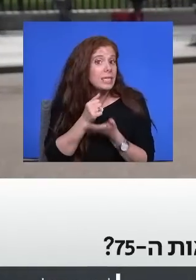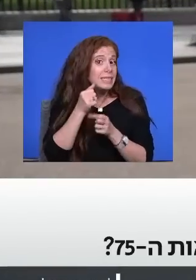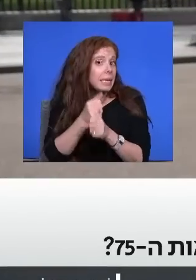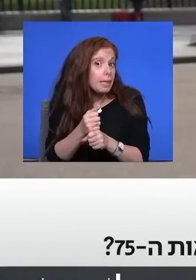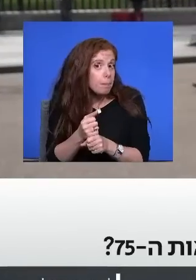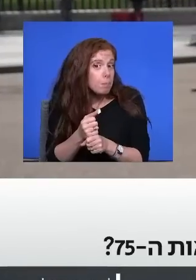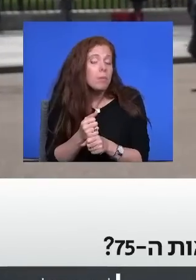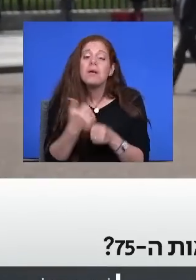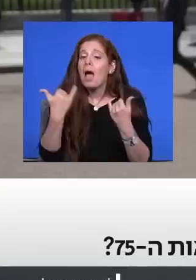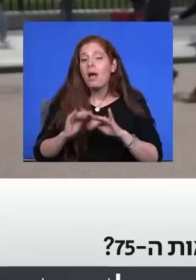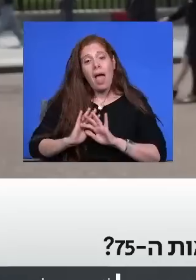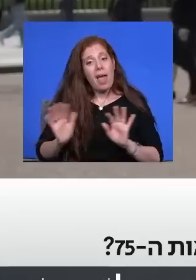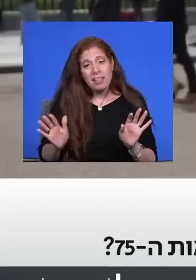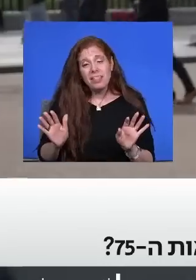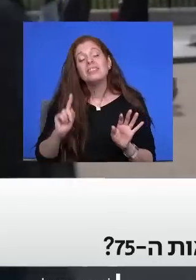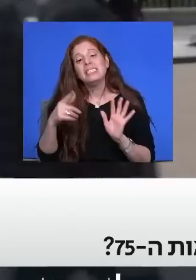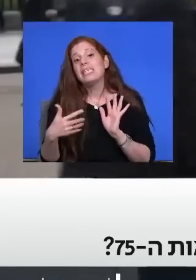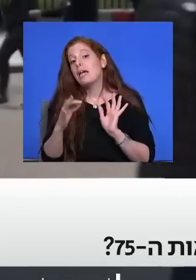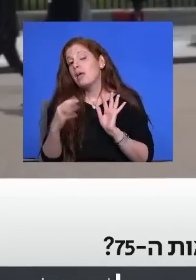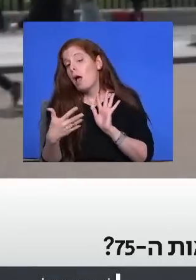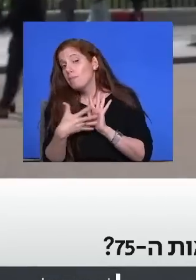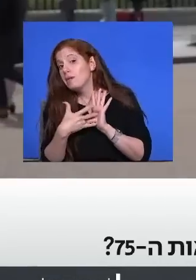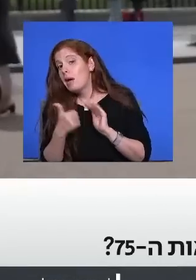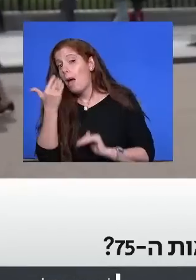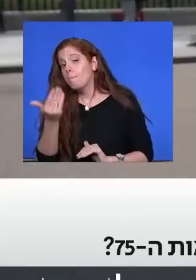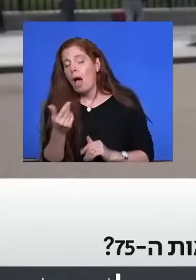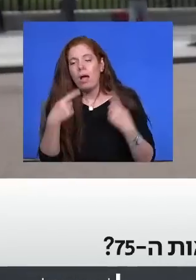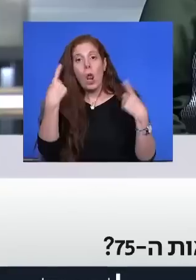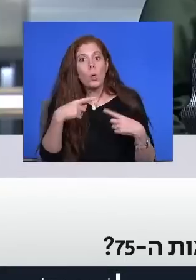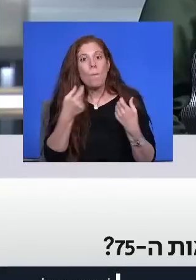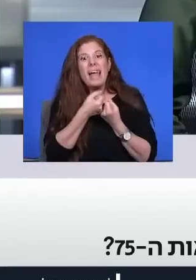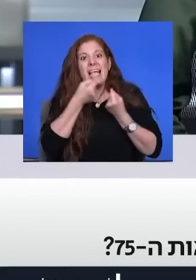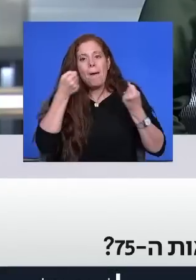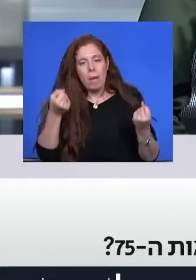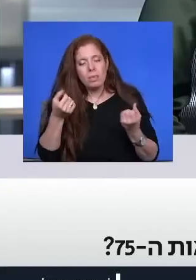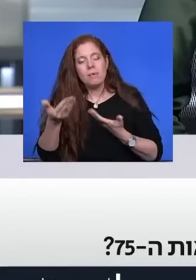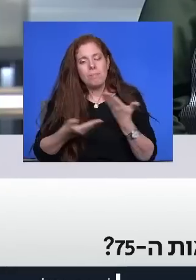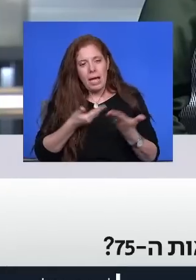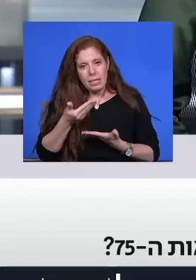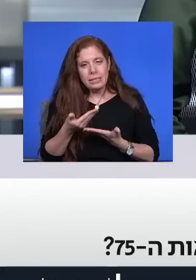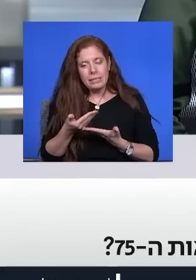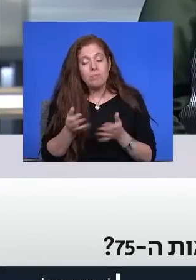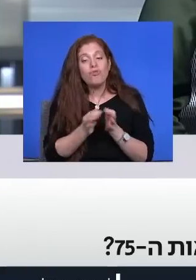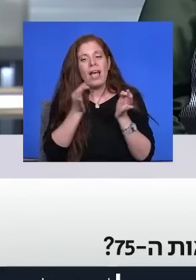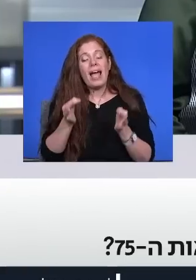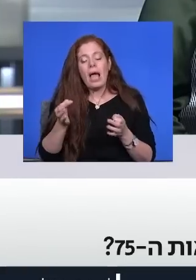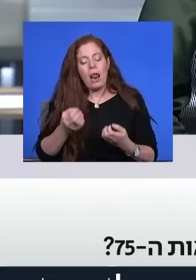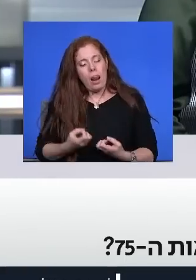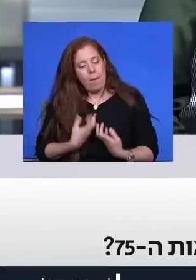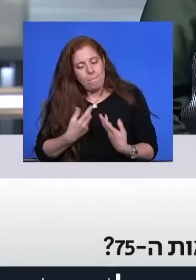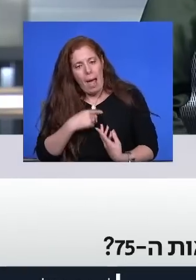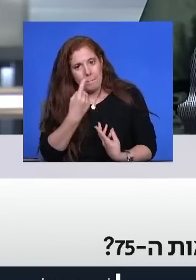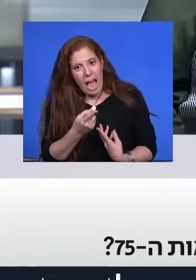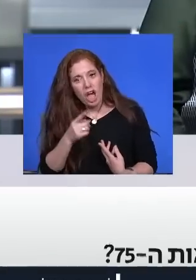זאת תהיה נקודת המבחן הבאה. על היום הדרמטי הזה ביחסים שהחל בהתבטאות של הנשיא ביידן,